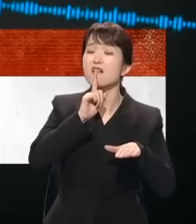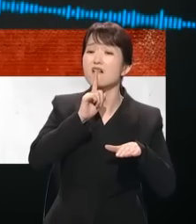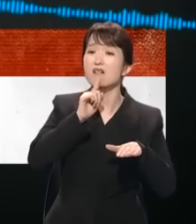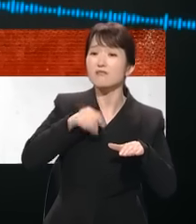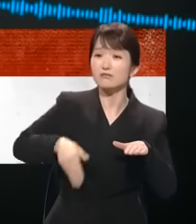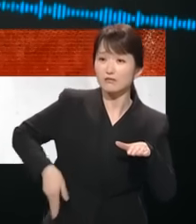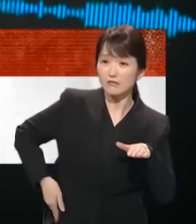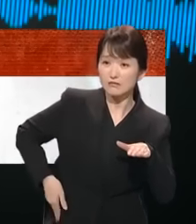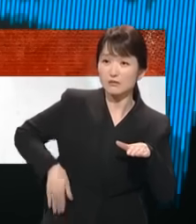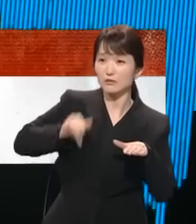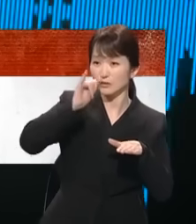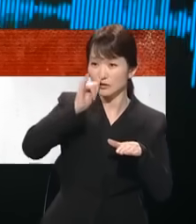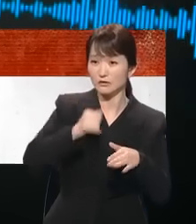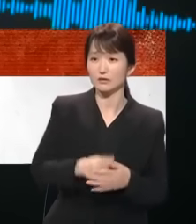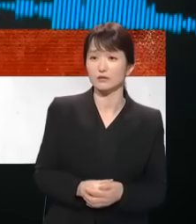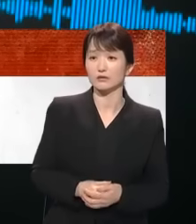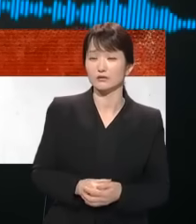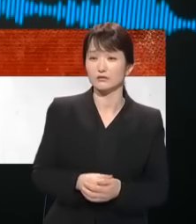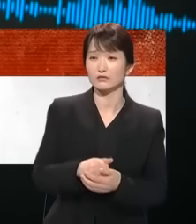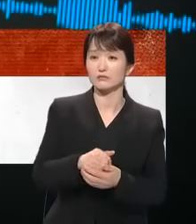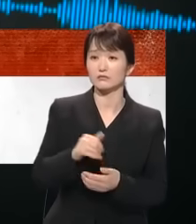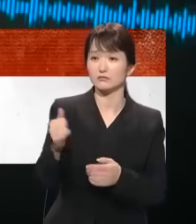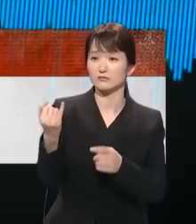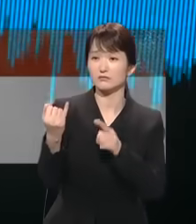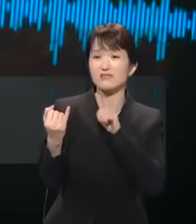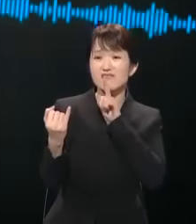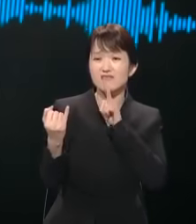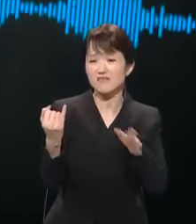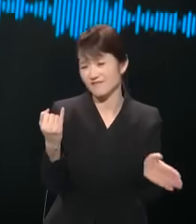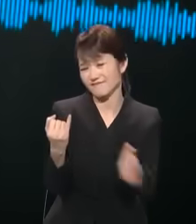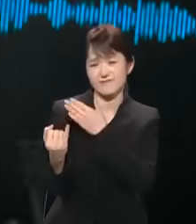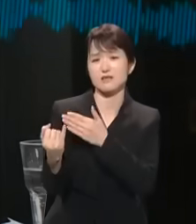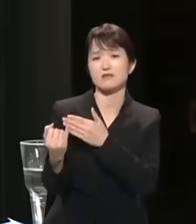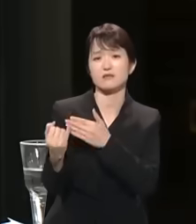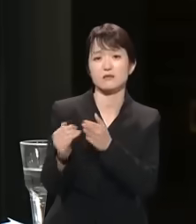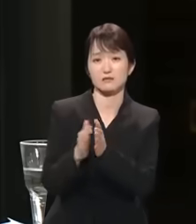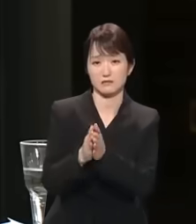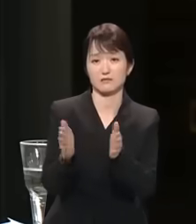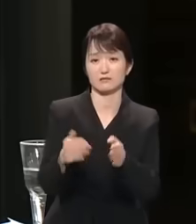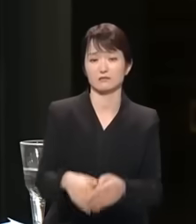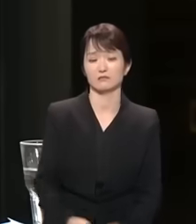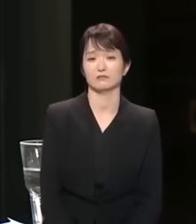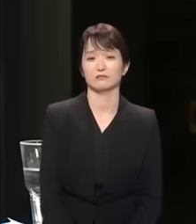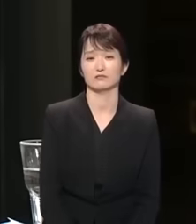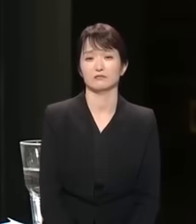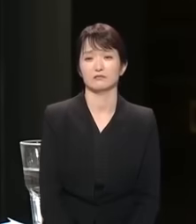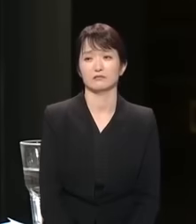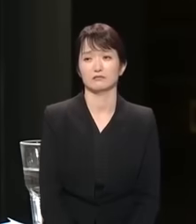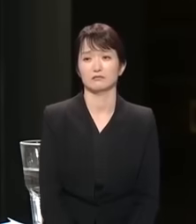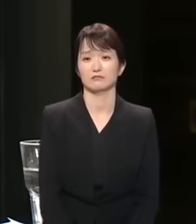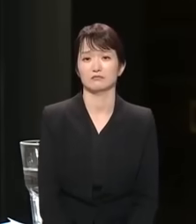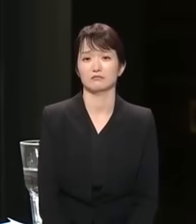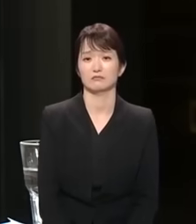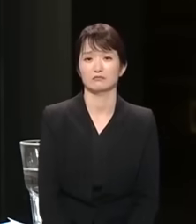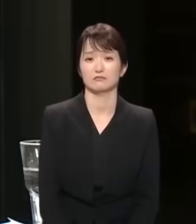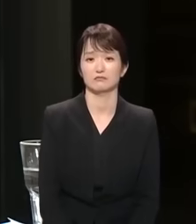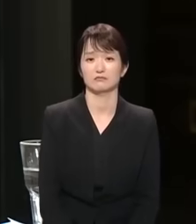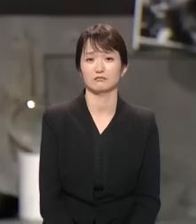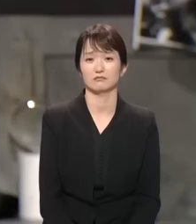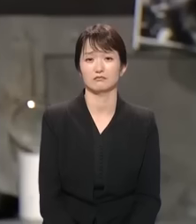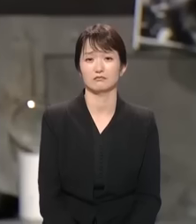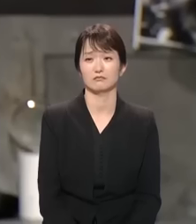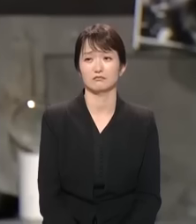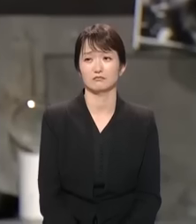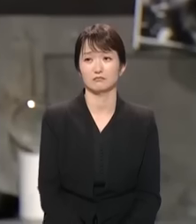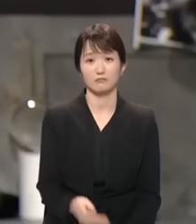그다음부터 엉덩이를 치시고 때리는게 시작이 됐어요 자 양 변호사님 야 이거는 조금